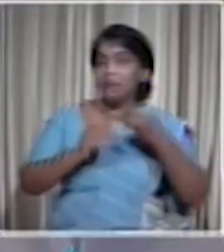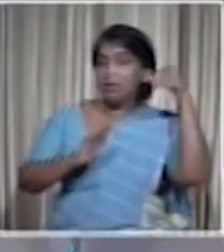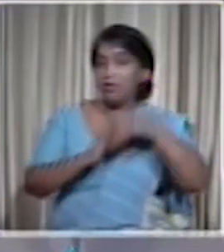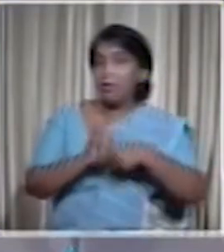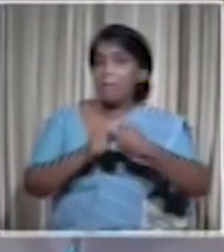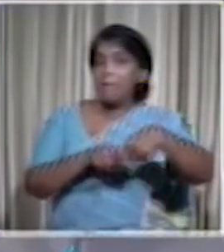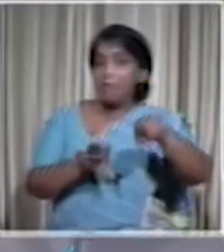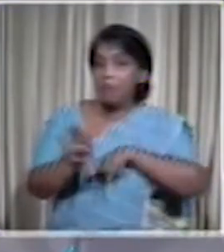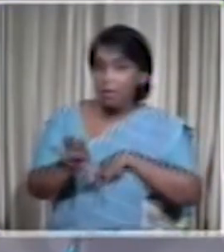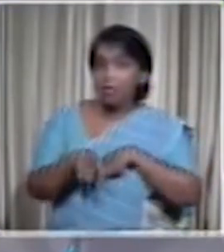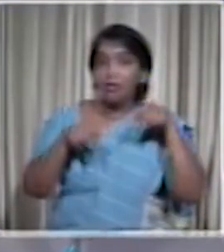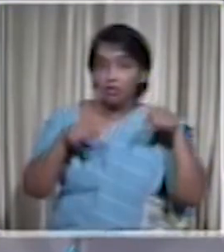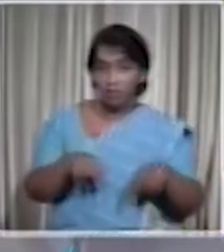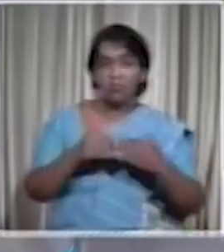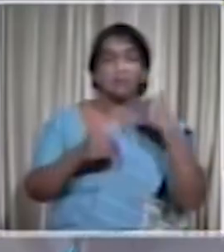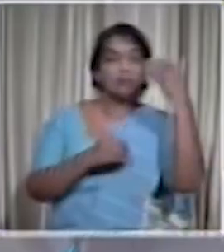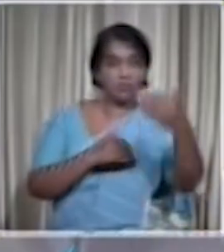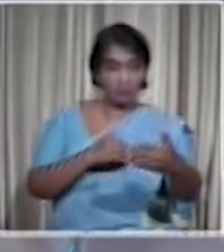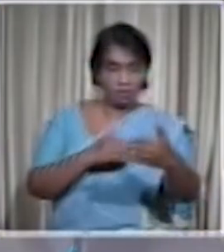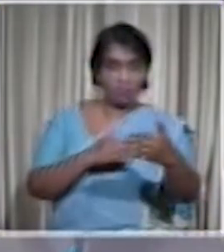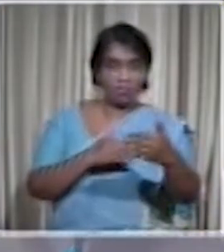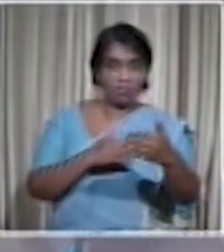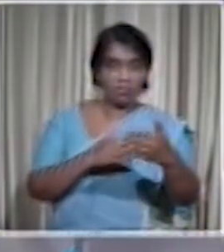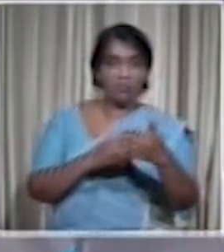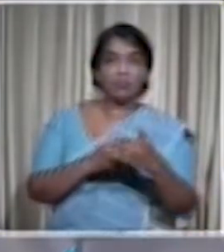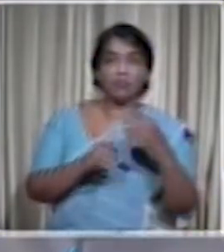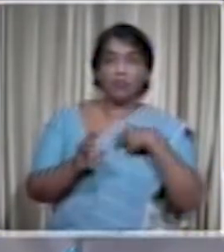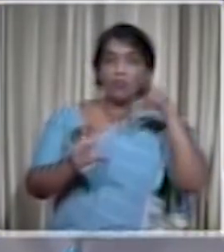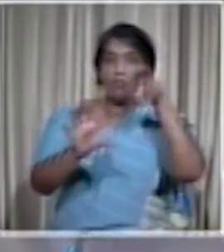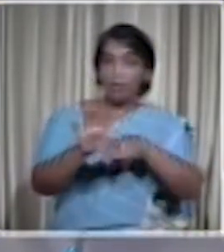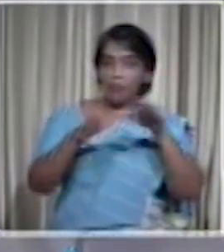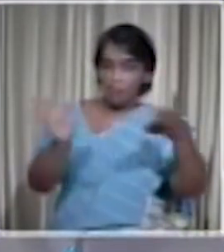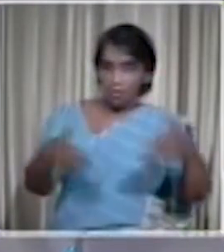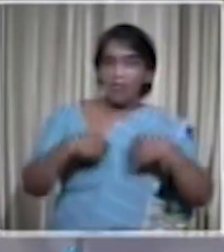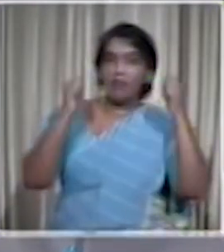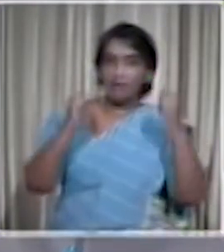වග උත්තරකාරයා මේ වෙලාවේ මේ ඉදිරිපෙළ පේලියේ මුල් අසුනක තාමත් අසුන්ගෙන ඉන්නවා.